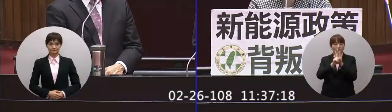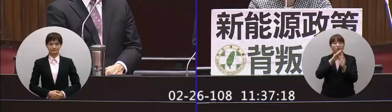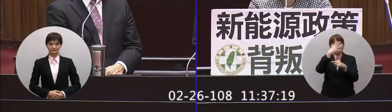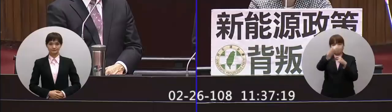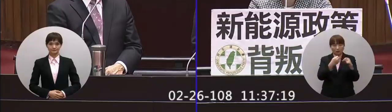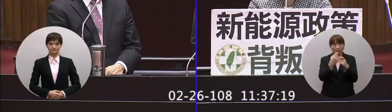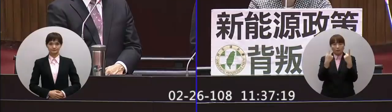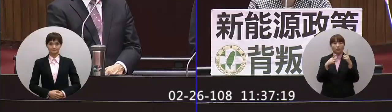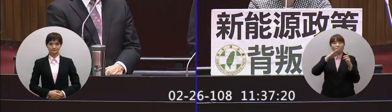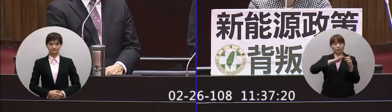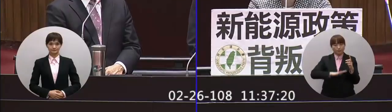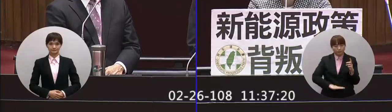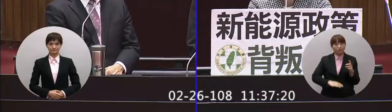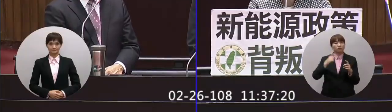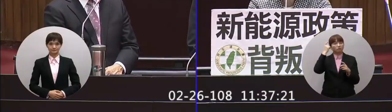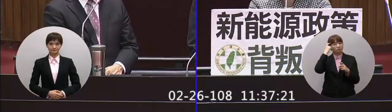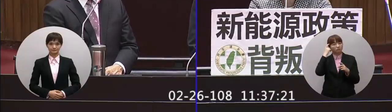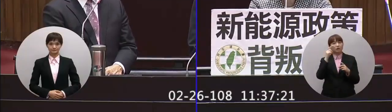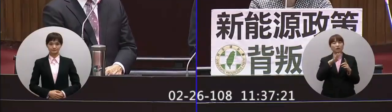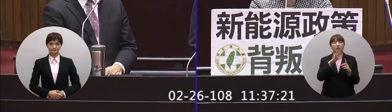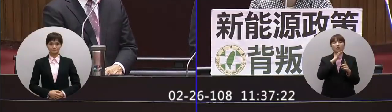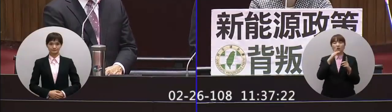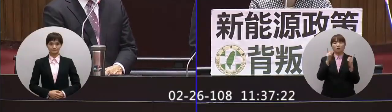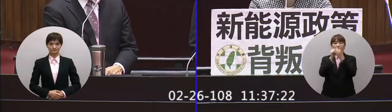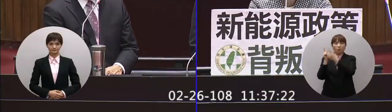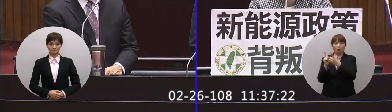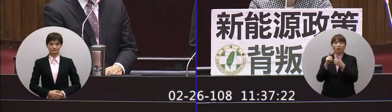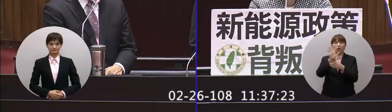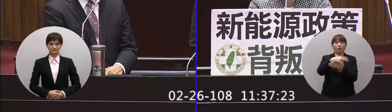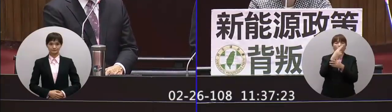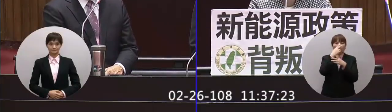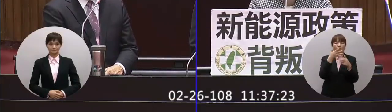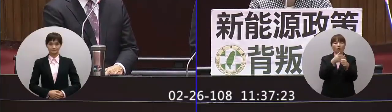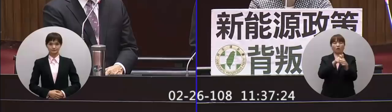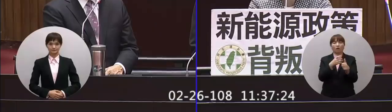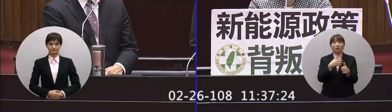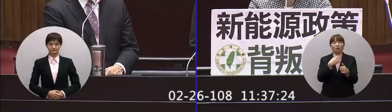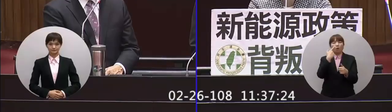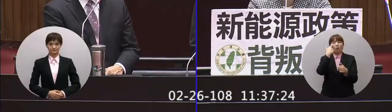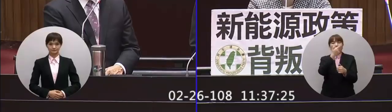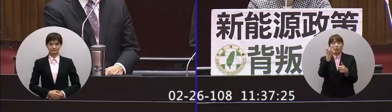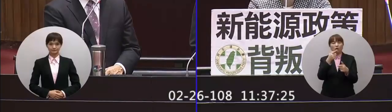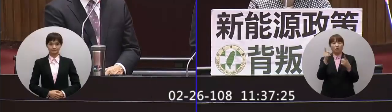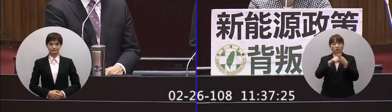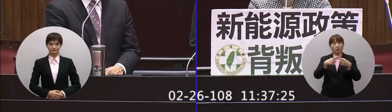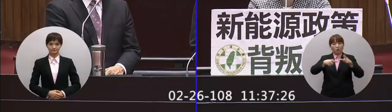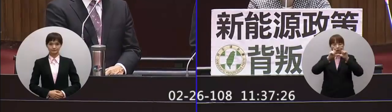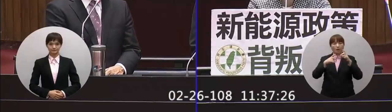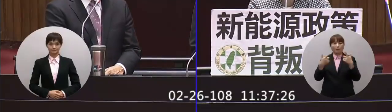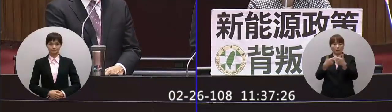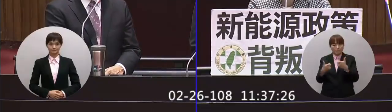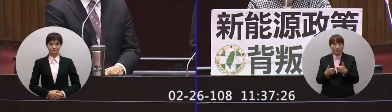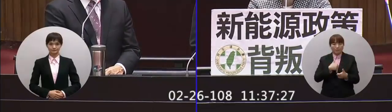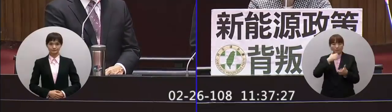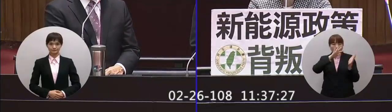年比较冷静的看待之后，包括空污问题这么的严重，大家认为应该回到一个比较务实的主